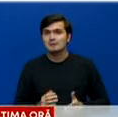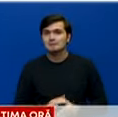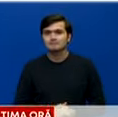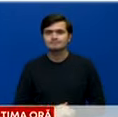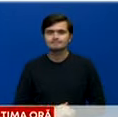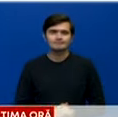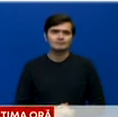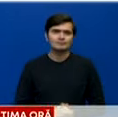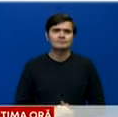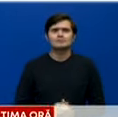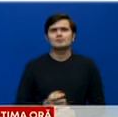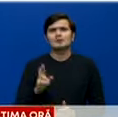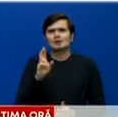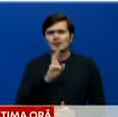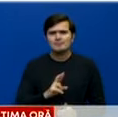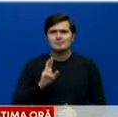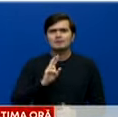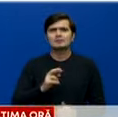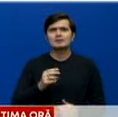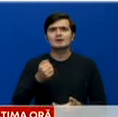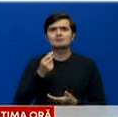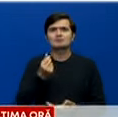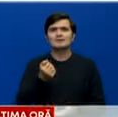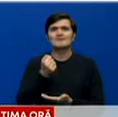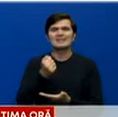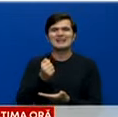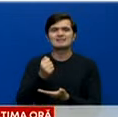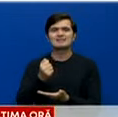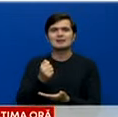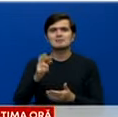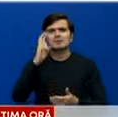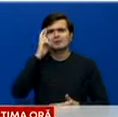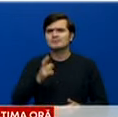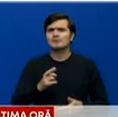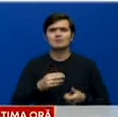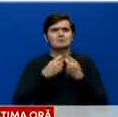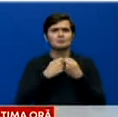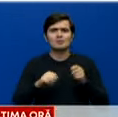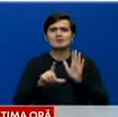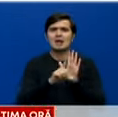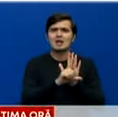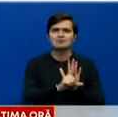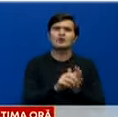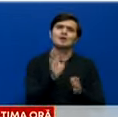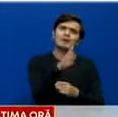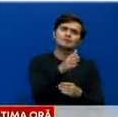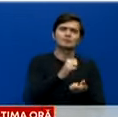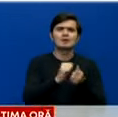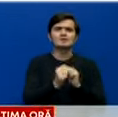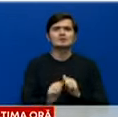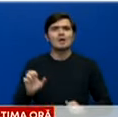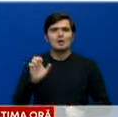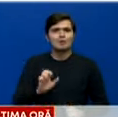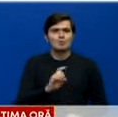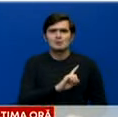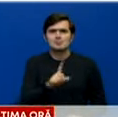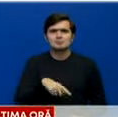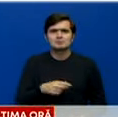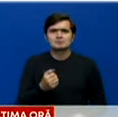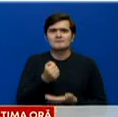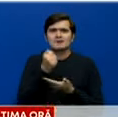Finanțările, încă o dată, respectă legislația națională, legislația europeană. În niciun caz nu vorbim de finanțări